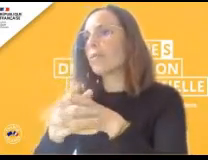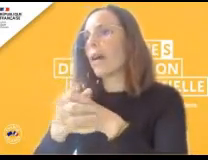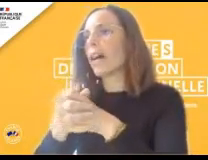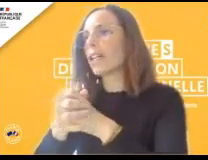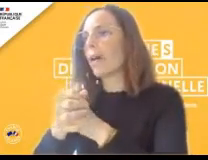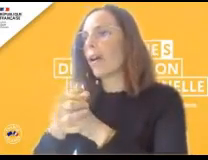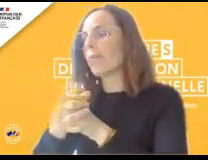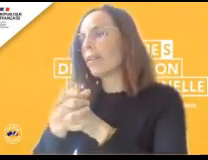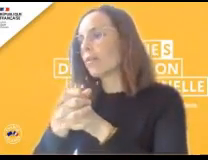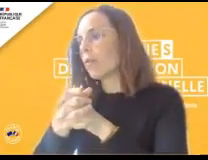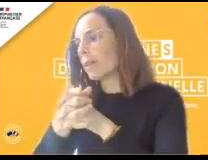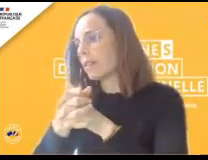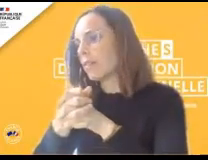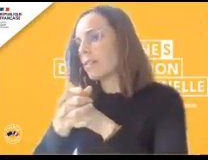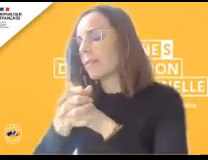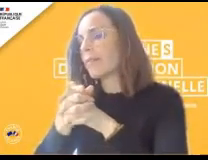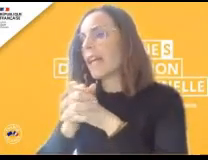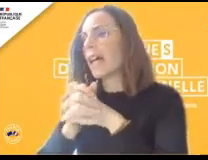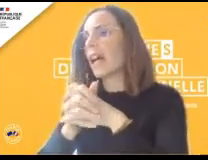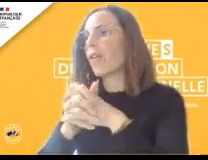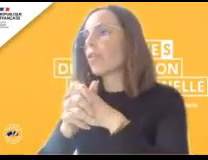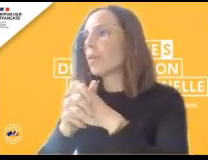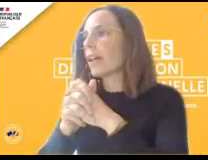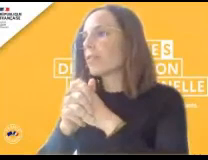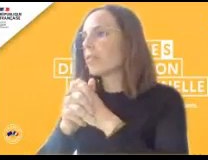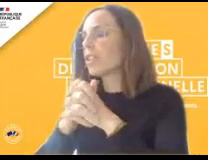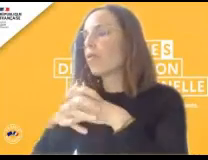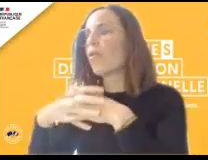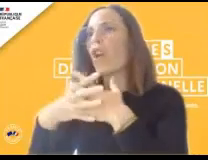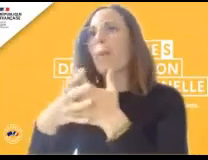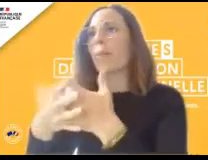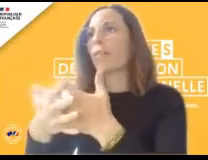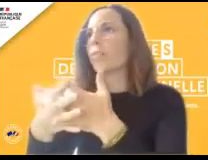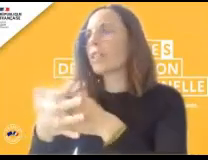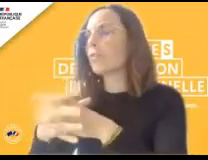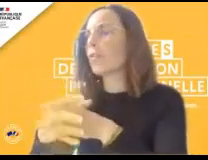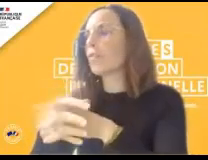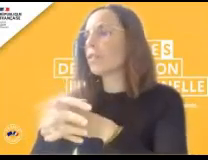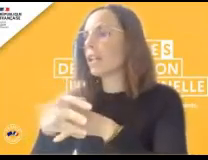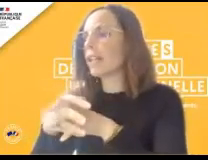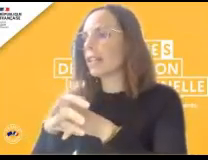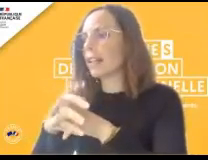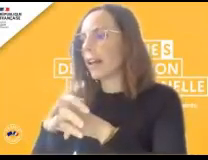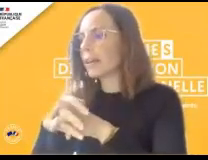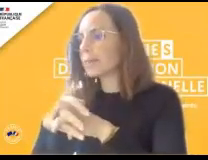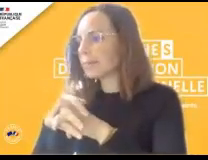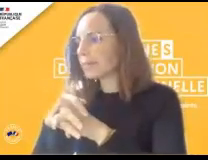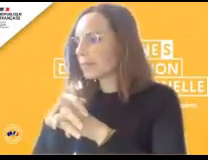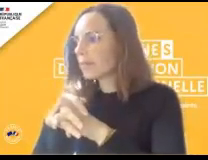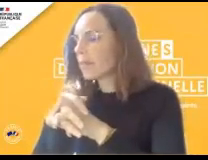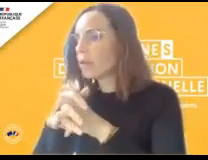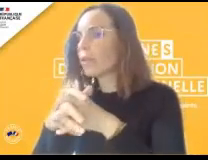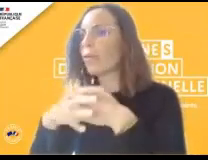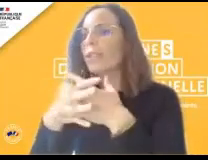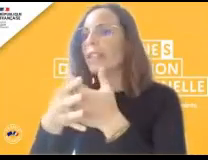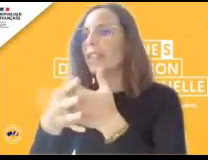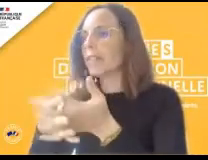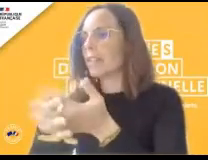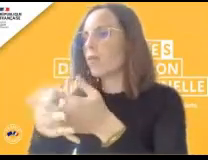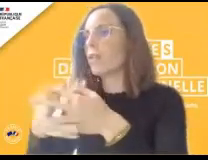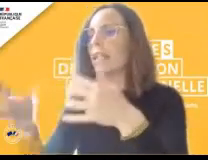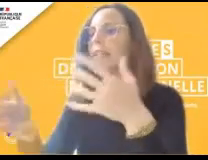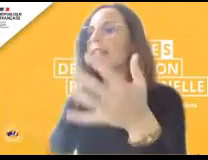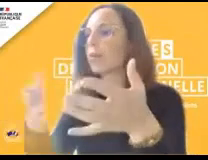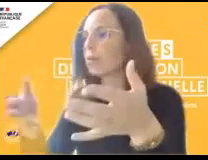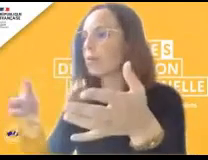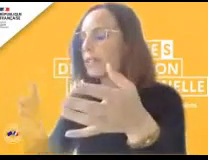conseiller de démarrer par un bilan de compétences, alors que les personnes qui ont quand même un objectif professionnel assez clair, ou qui ont une idée de